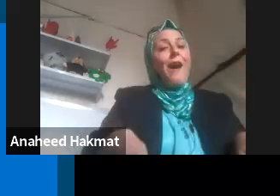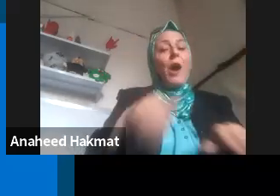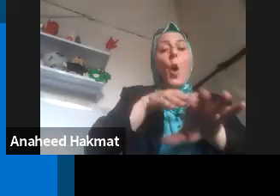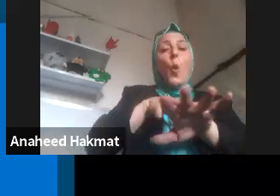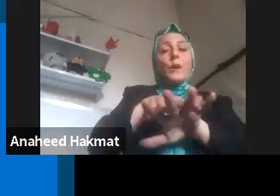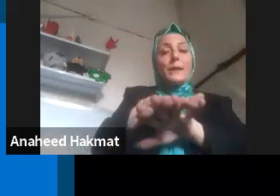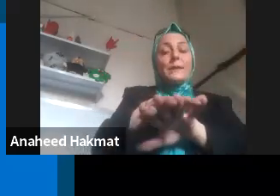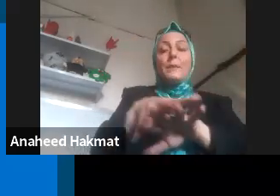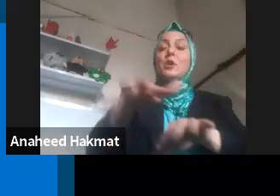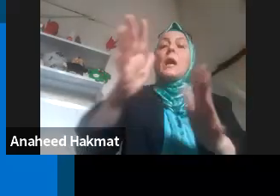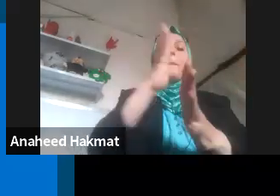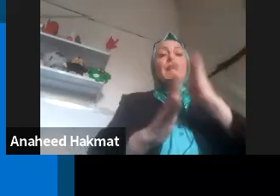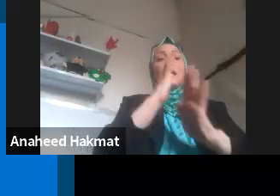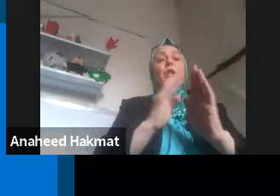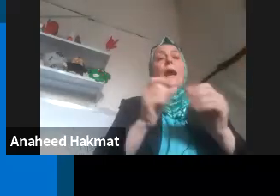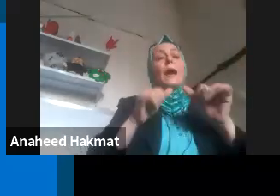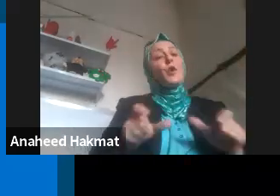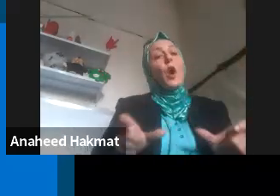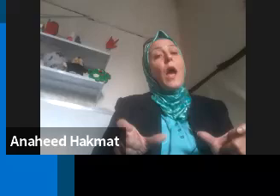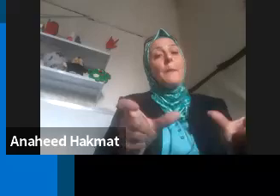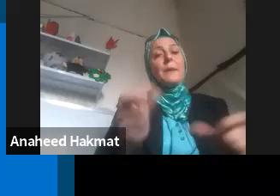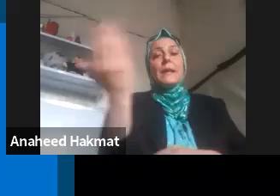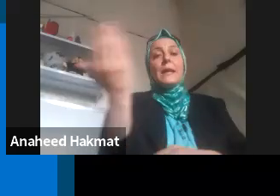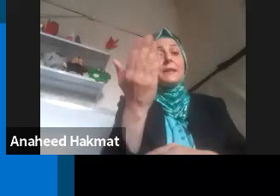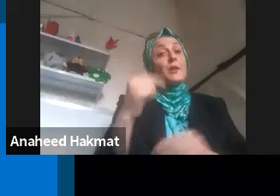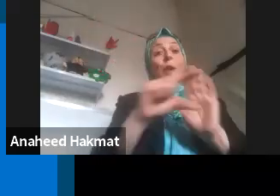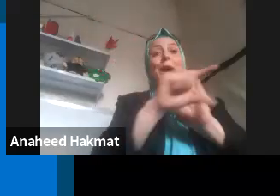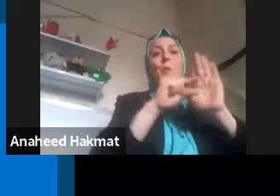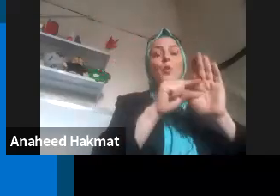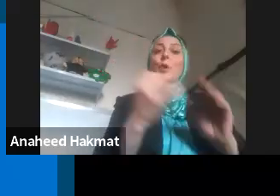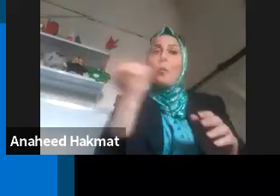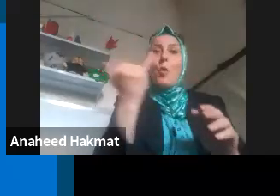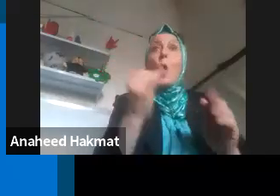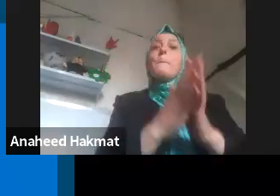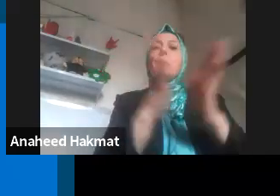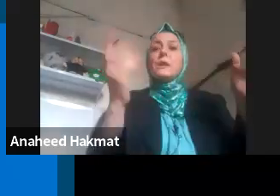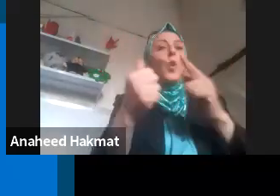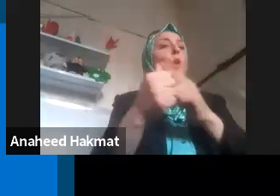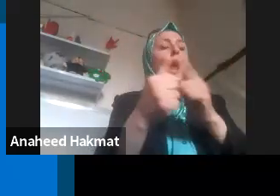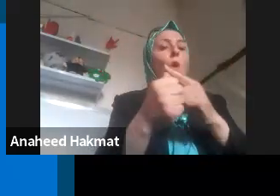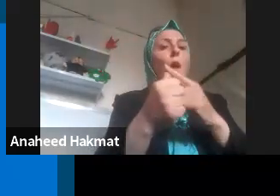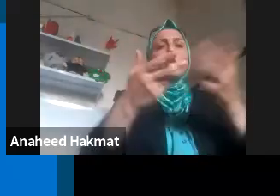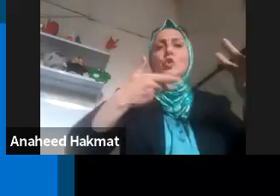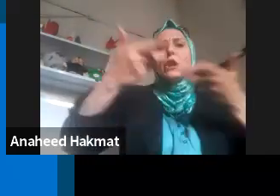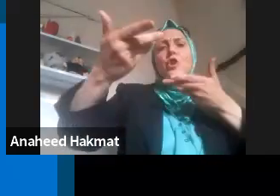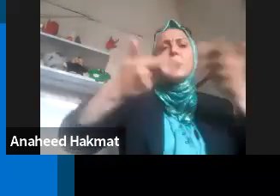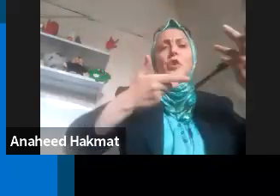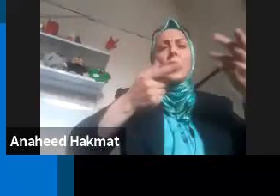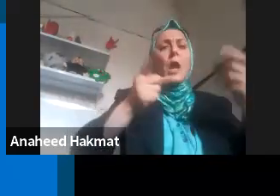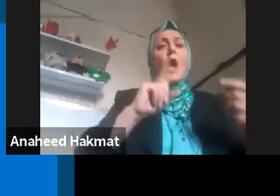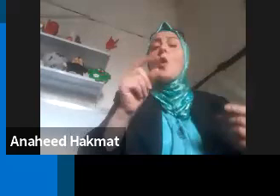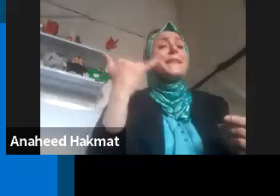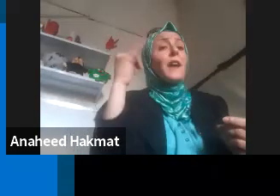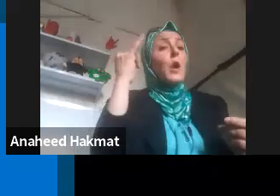الآمنة للمدارس. وهذه القضية هي قضية مهمة ومثار جدل لا زال ليس فقط عربيا وإنما